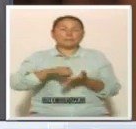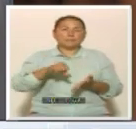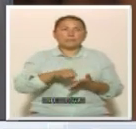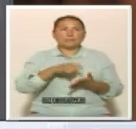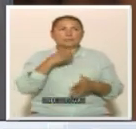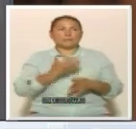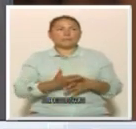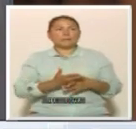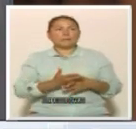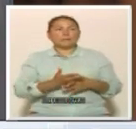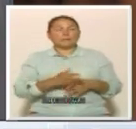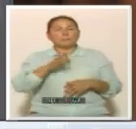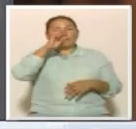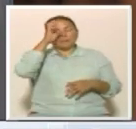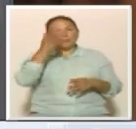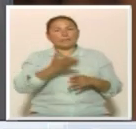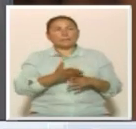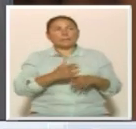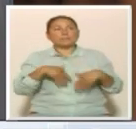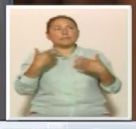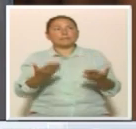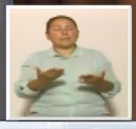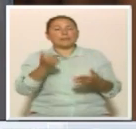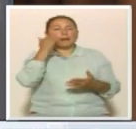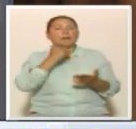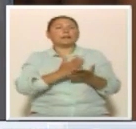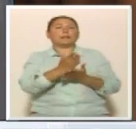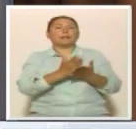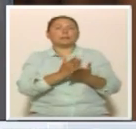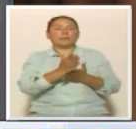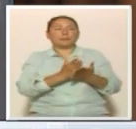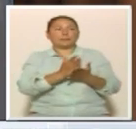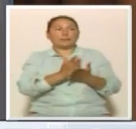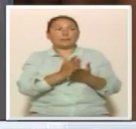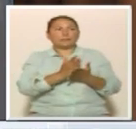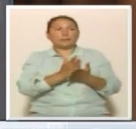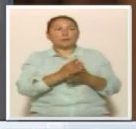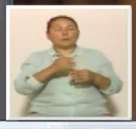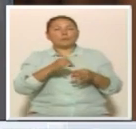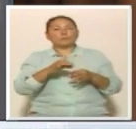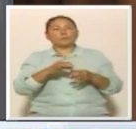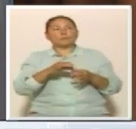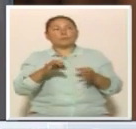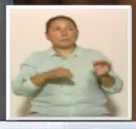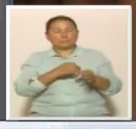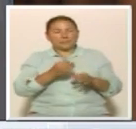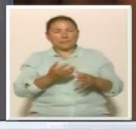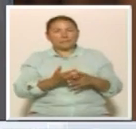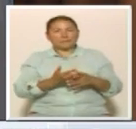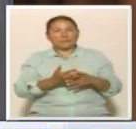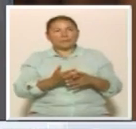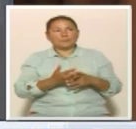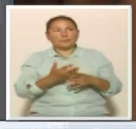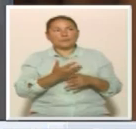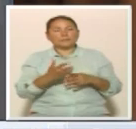жүрген мемлекет істерінің ардагерлеріне ерекше ризашылықтарымды айтқымыз келеді.